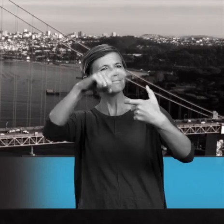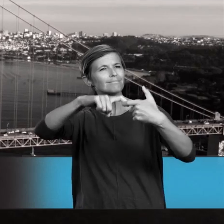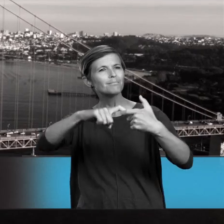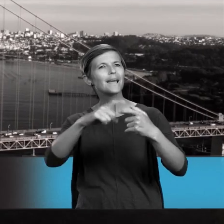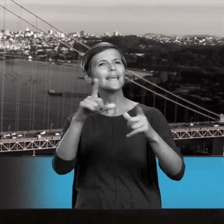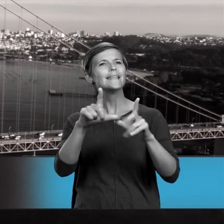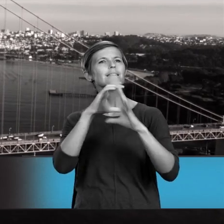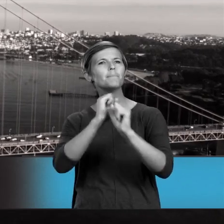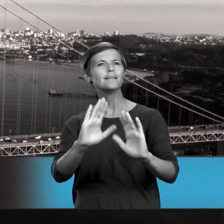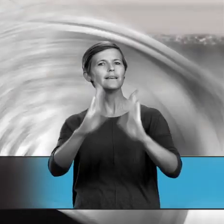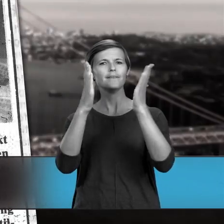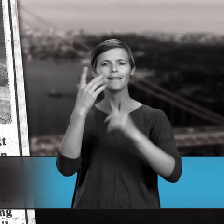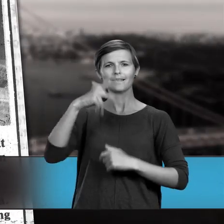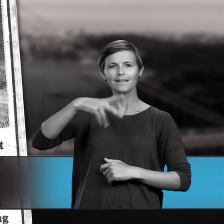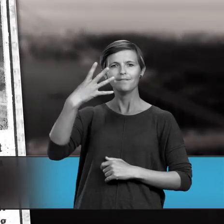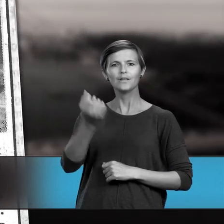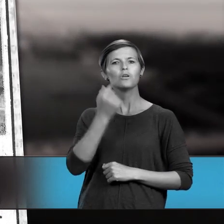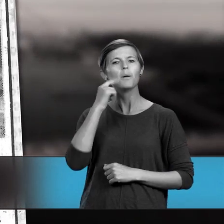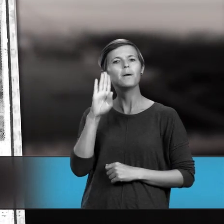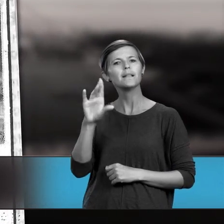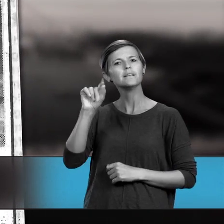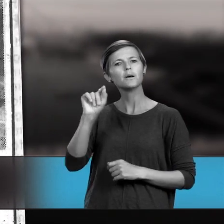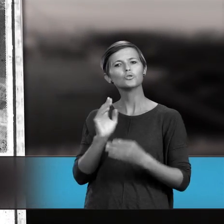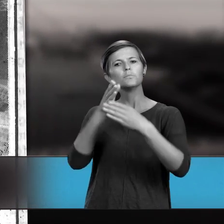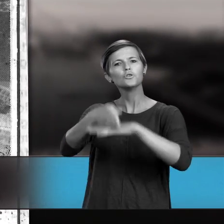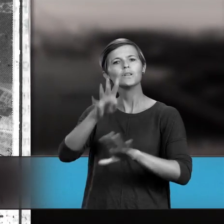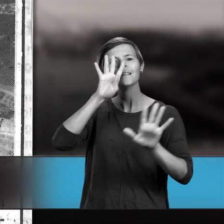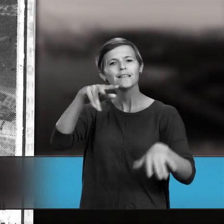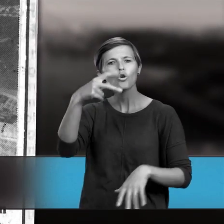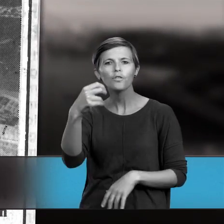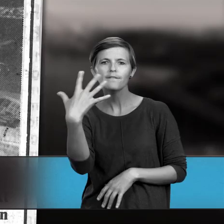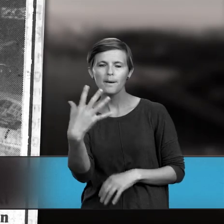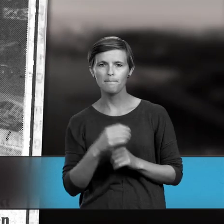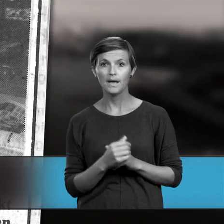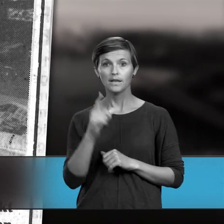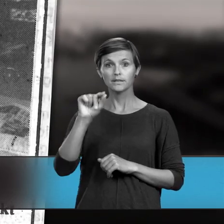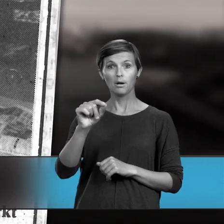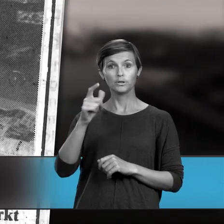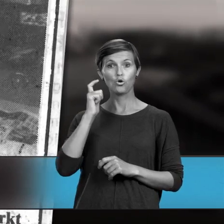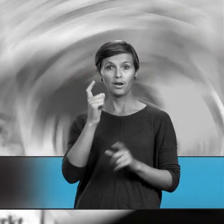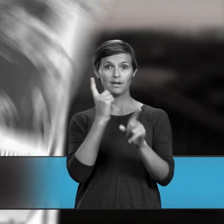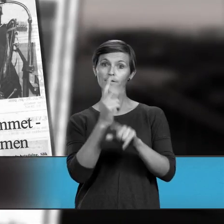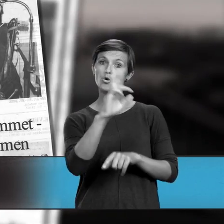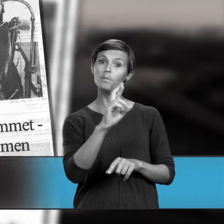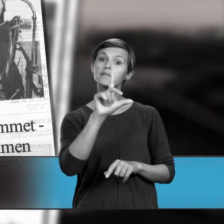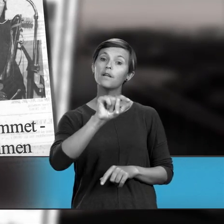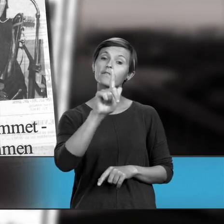Det er dette landet og tanken om independent living den 34 år gamle Bente Skansgaard besøker i 1985.